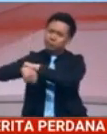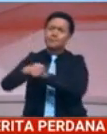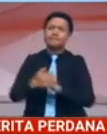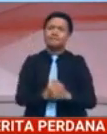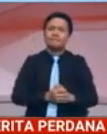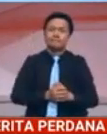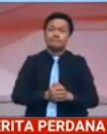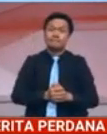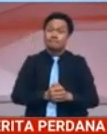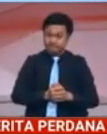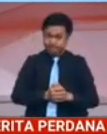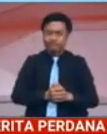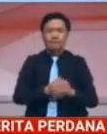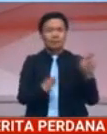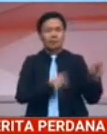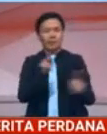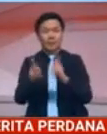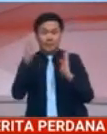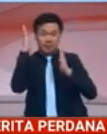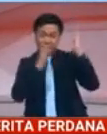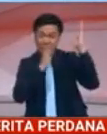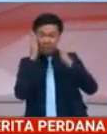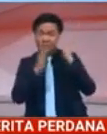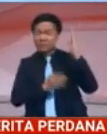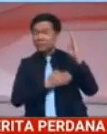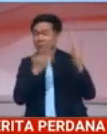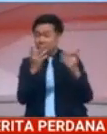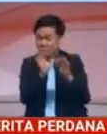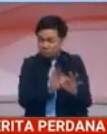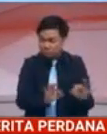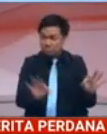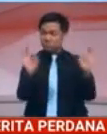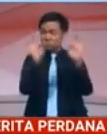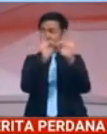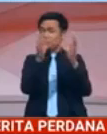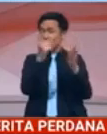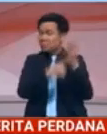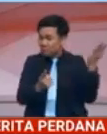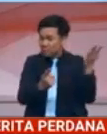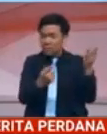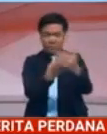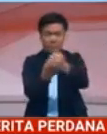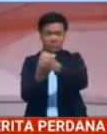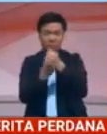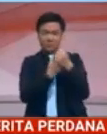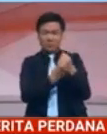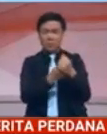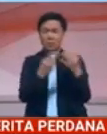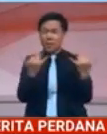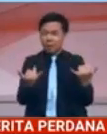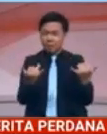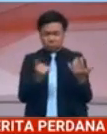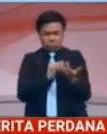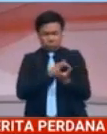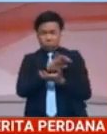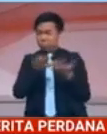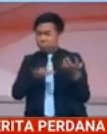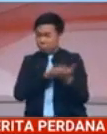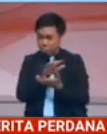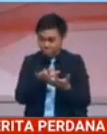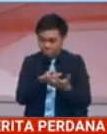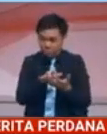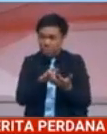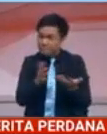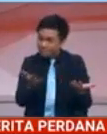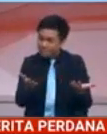Paduan rakyat adalah amat penting, lebih-lebih lagi ketika negara kita berhadapan dengan krisis. Saya